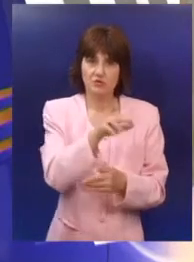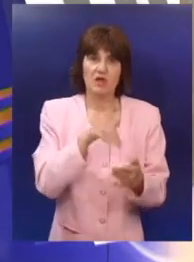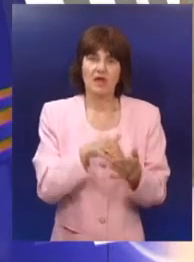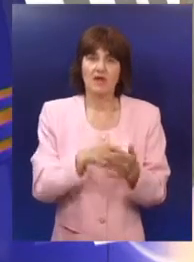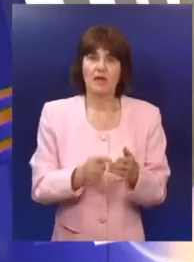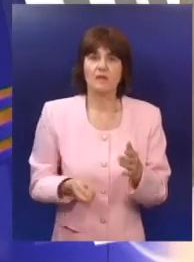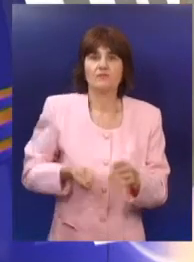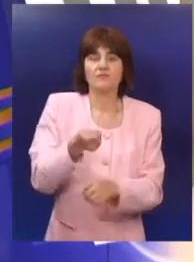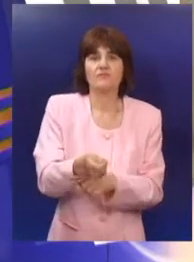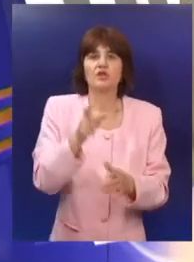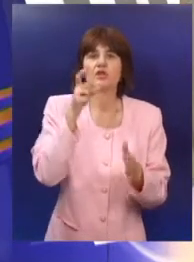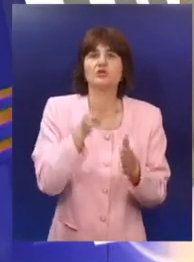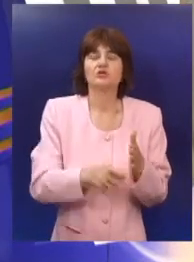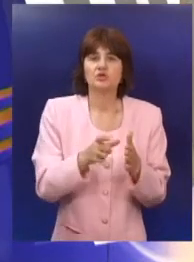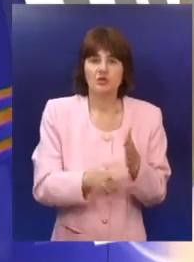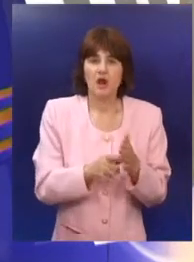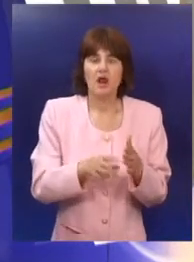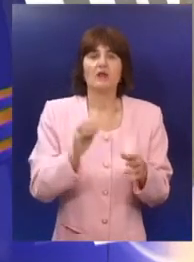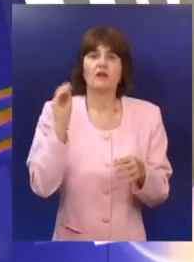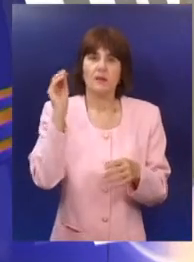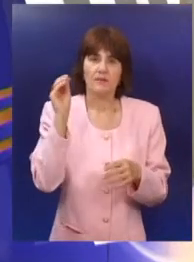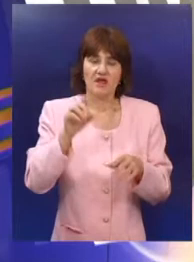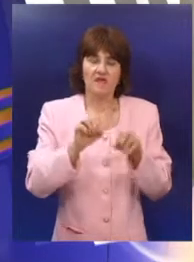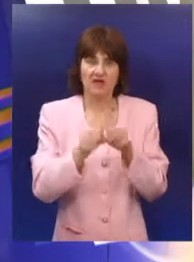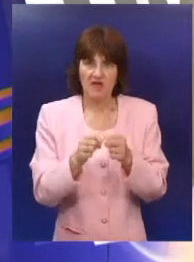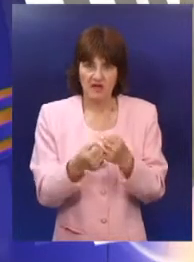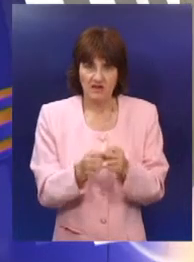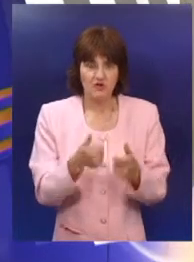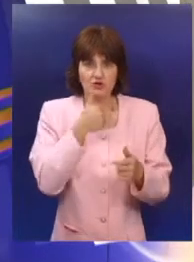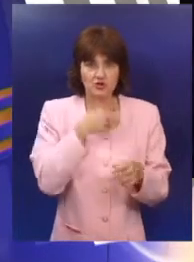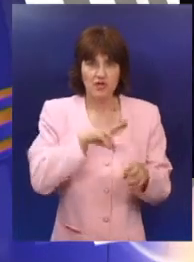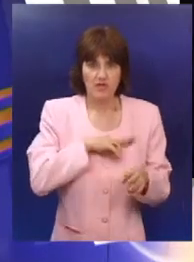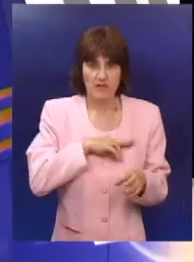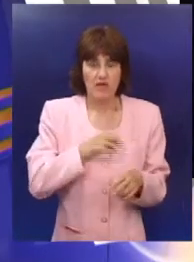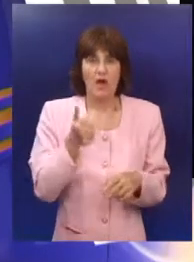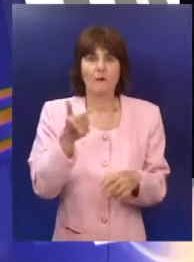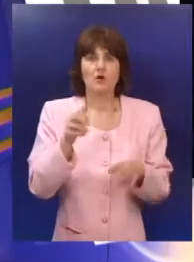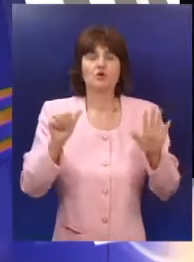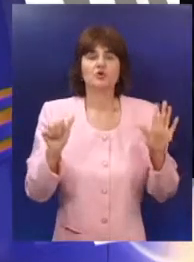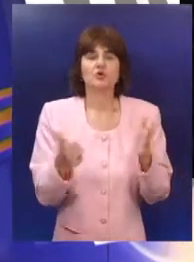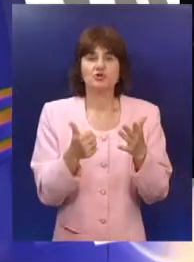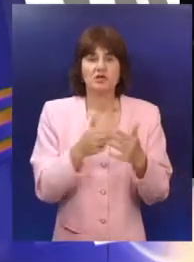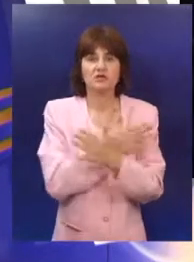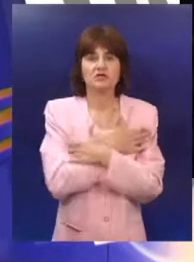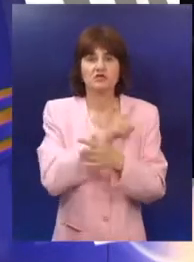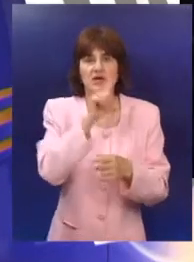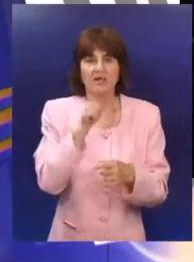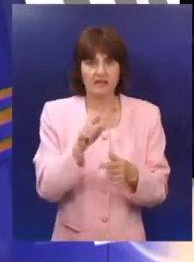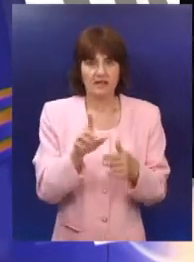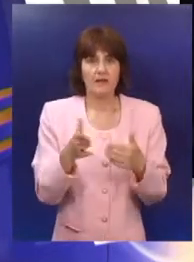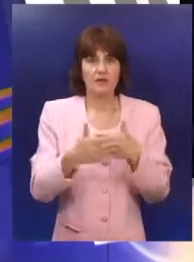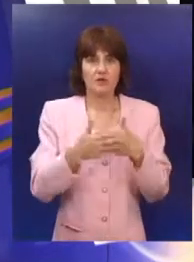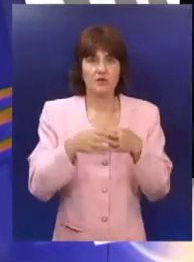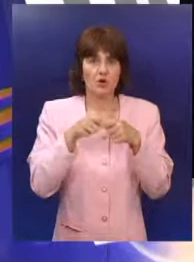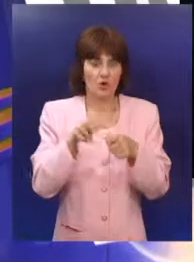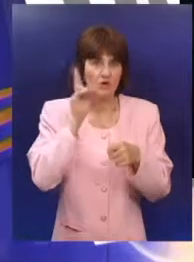treba da budu članovi gerontoloških klubova i kvar prijave klubu u ulici Žarka Zrenjanina broj 16 ili na broj telefona